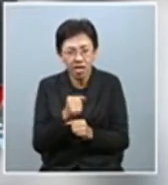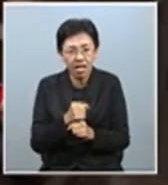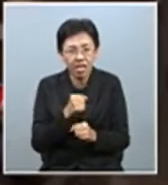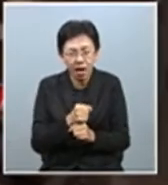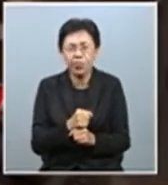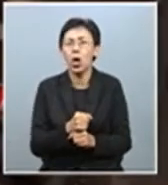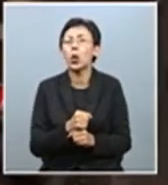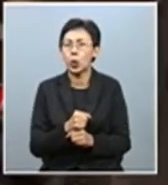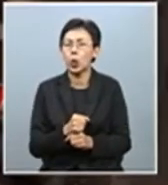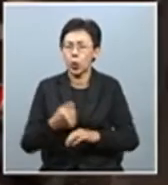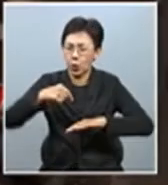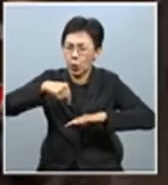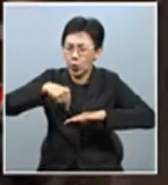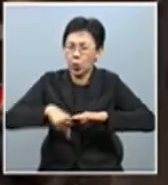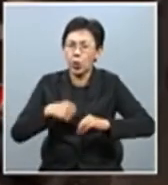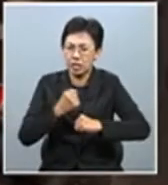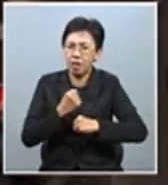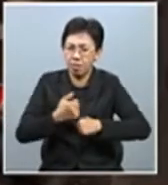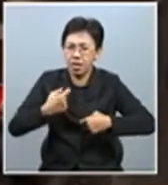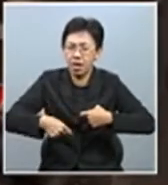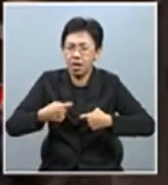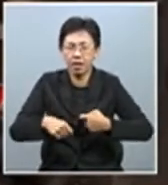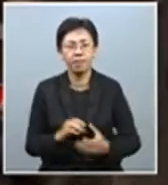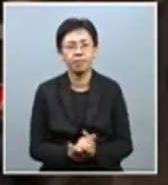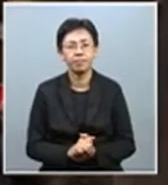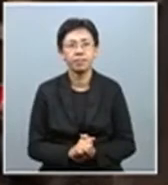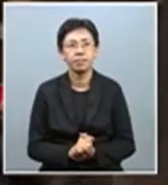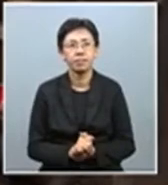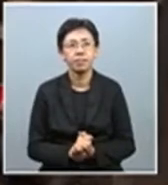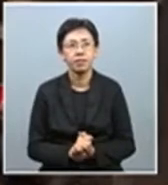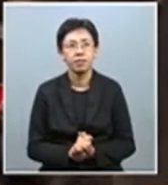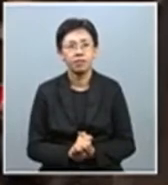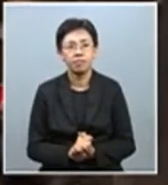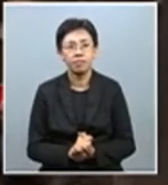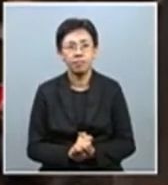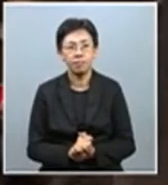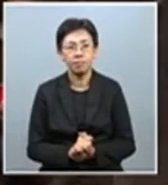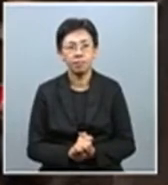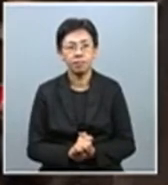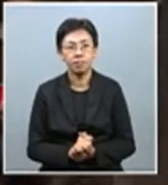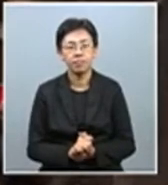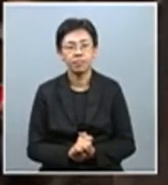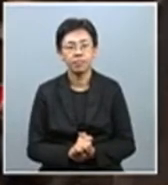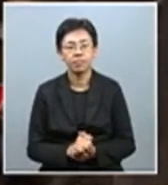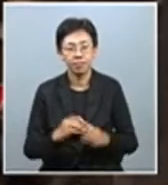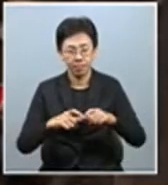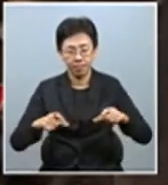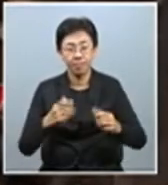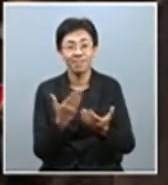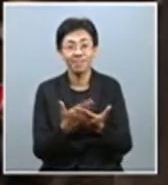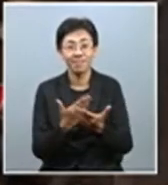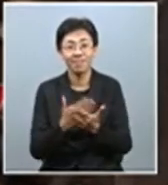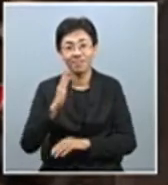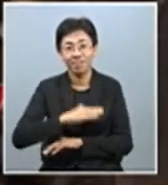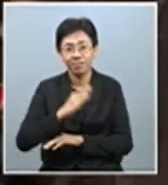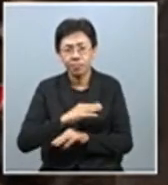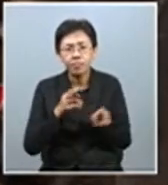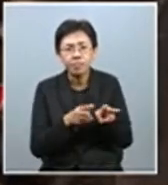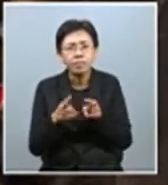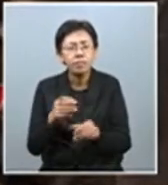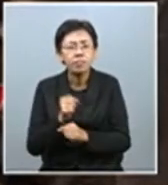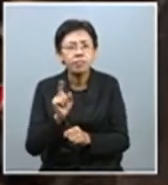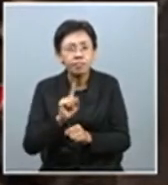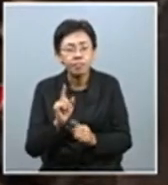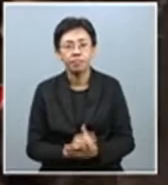จจะซับซ้อนพอสมควรนะฮ ะ กระบวนการตั้งแต่เริ่มแรกเลยฮะท่านผอ.ก่อนจะมาเป็นธนบัตร1ใบจะต้องมีกระบวนการยังไงบ้างฮะ